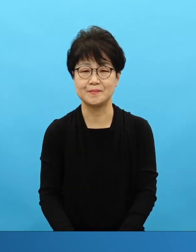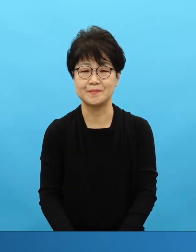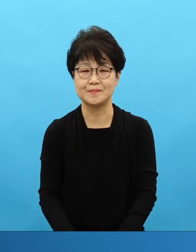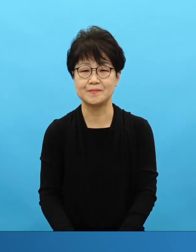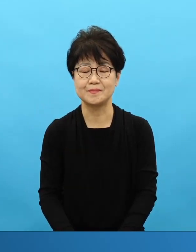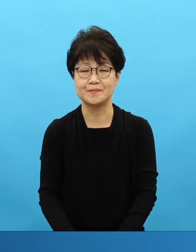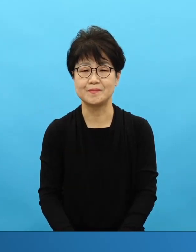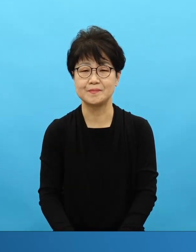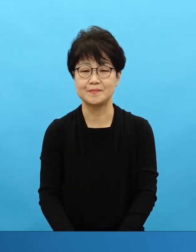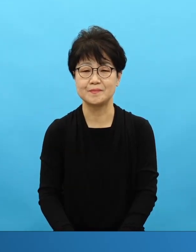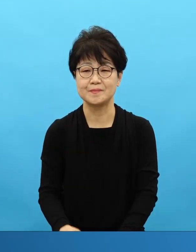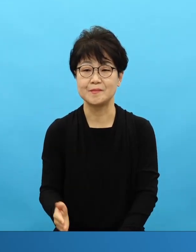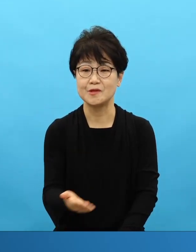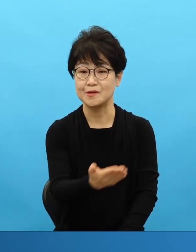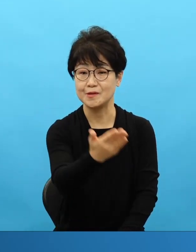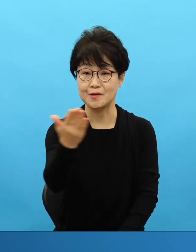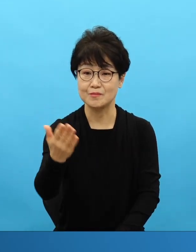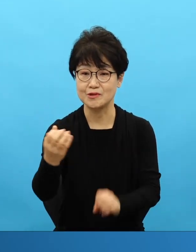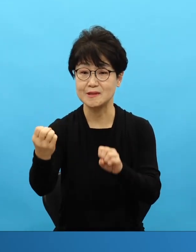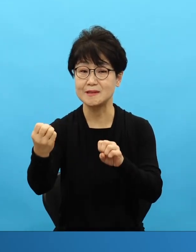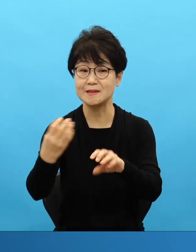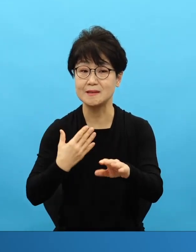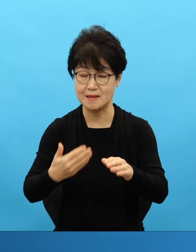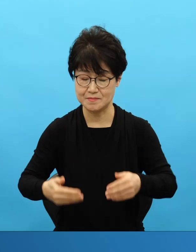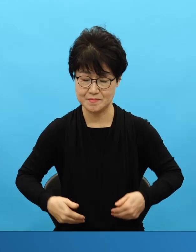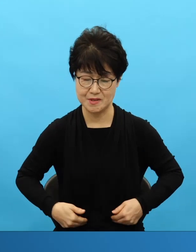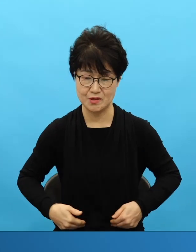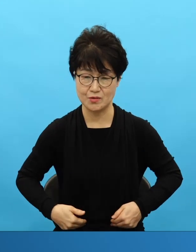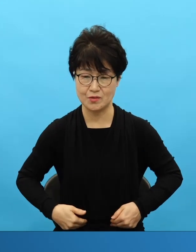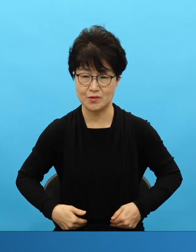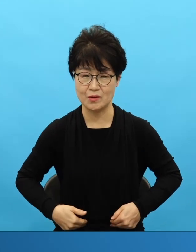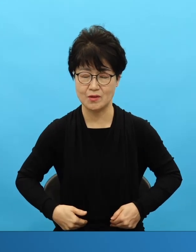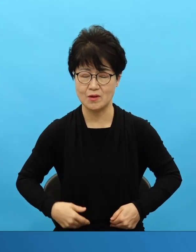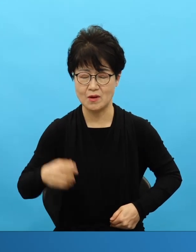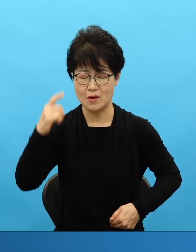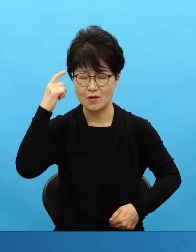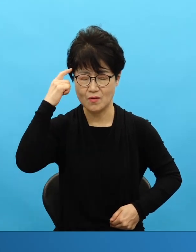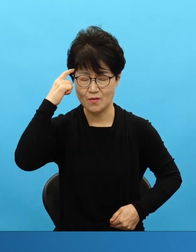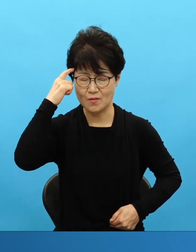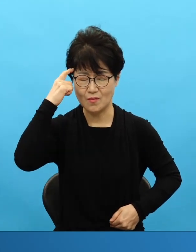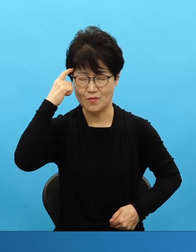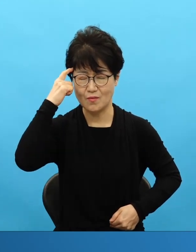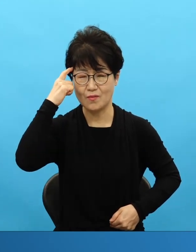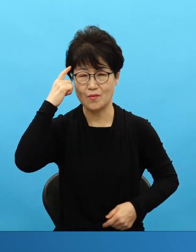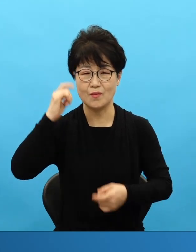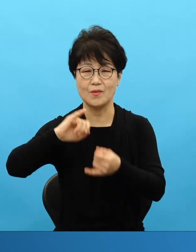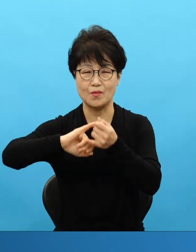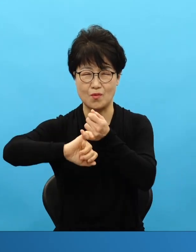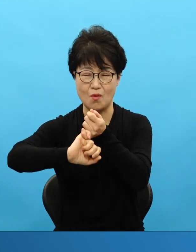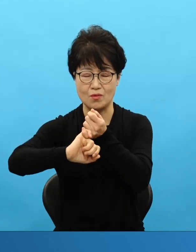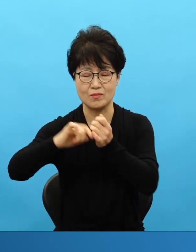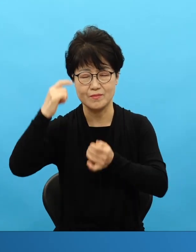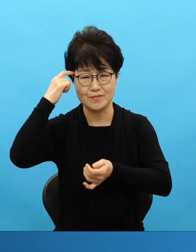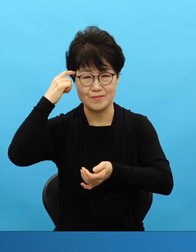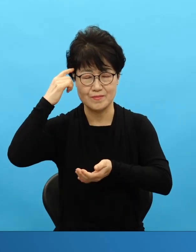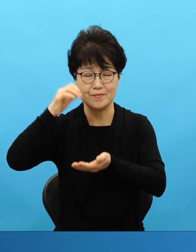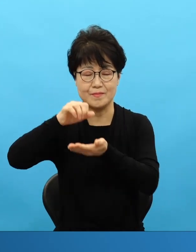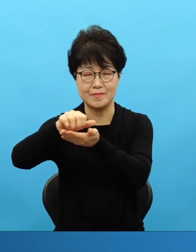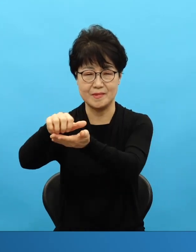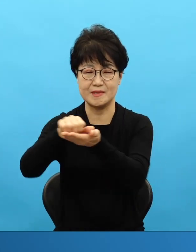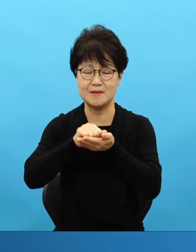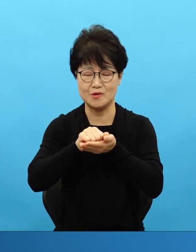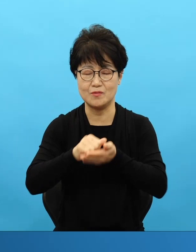부분이기 때문에 참고를 해야 되죠. And these are aspects you must receive answers to, so you must keep them in mind. 그냥 응답이 아닌